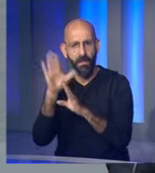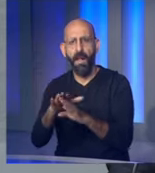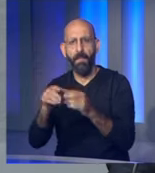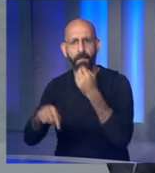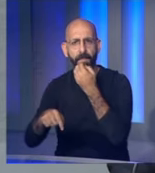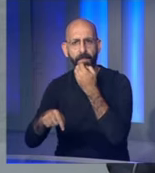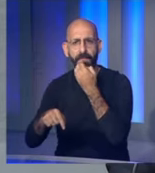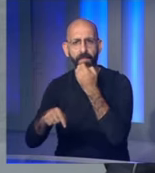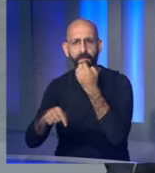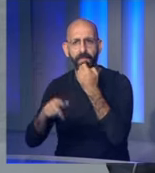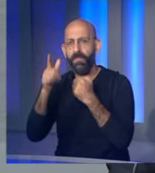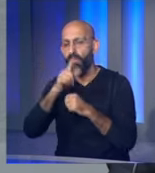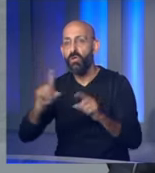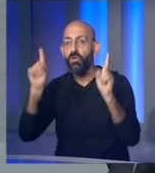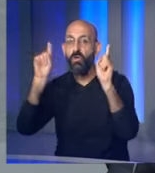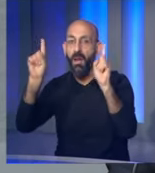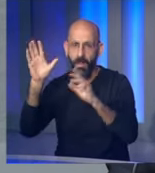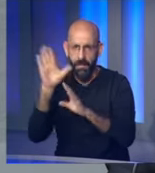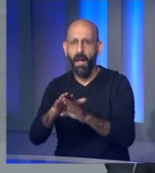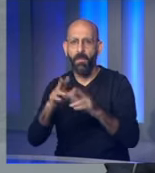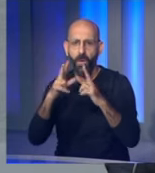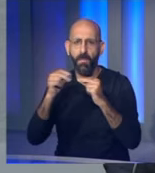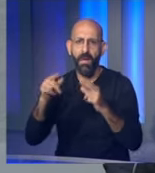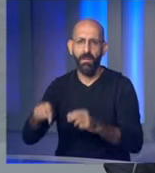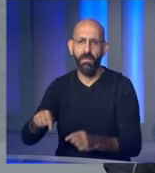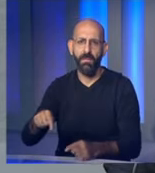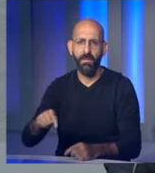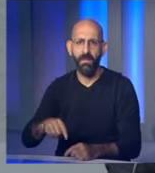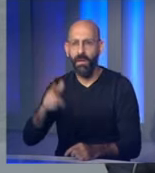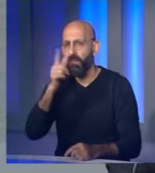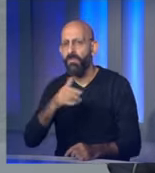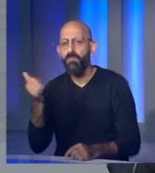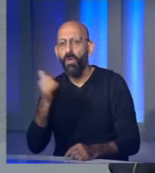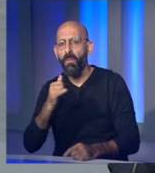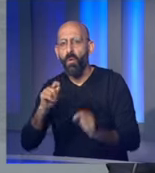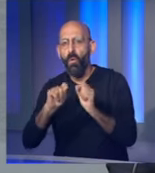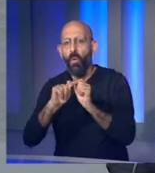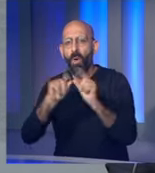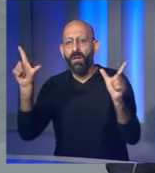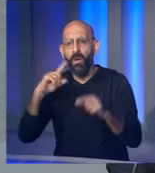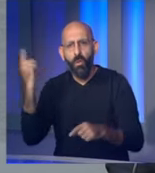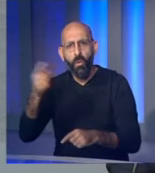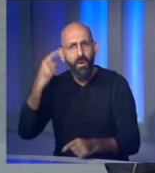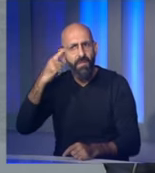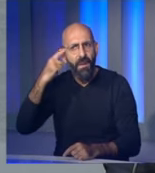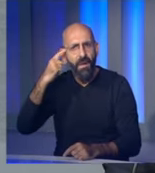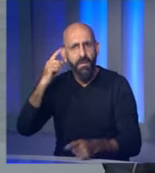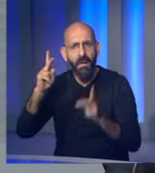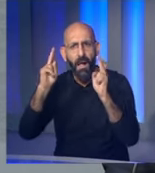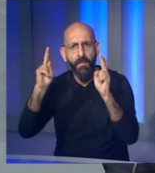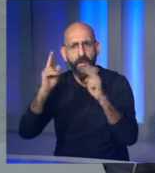ايضا في توجه واضح من الاداره الامريكيه الجديده لدعم لبنان بشكل كثير